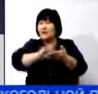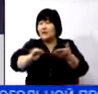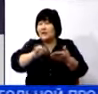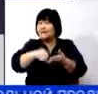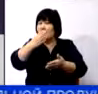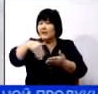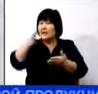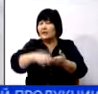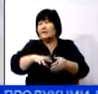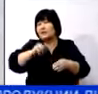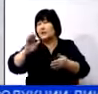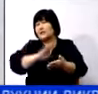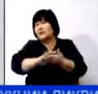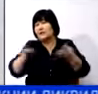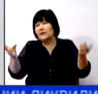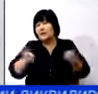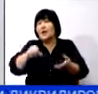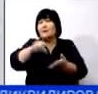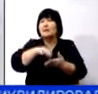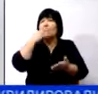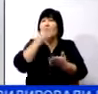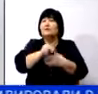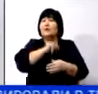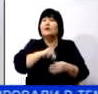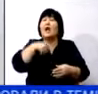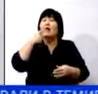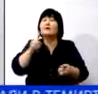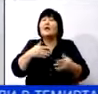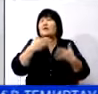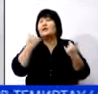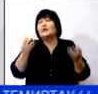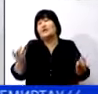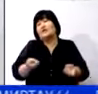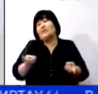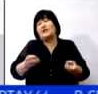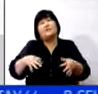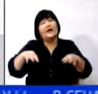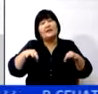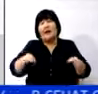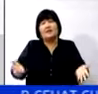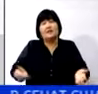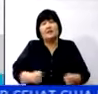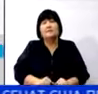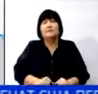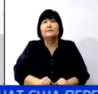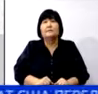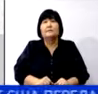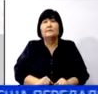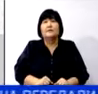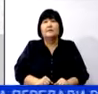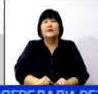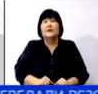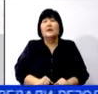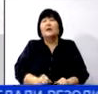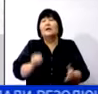о ликвидации упущения. Представитель ответственного учреждения отмечает, что нет необходимой техники. С